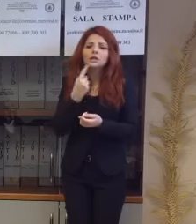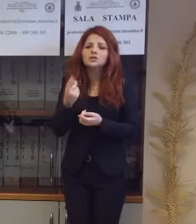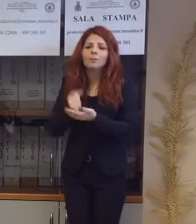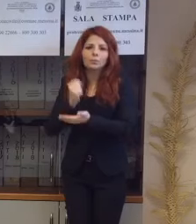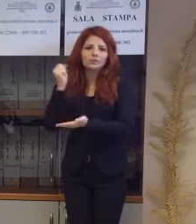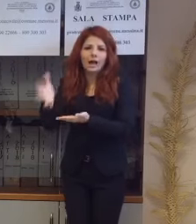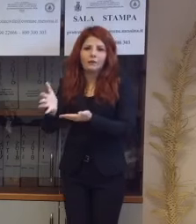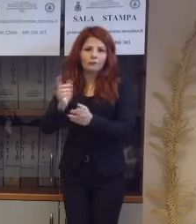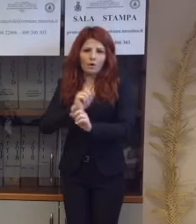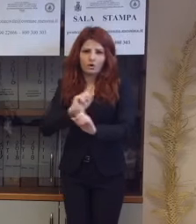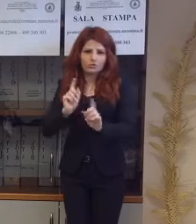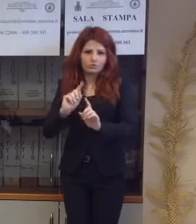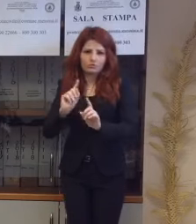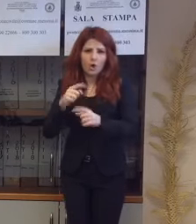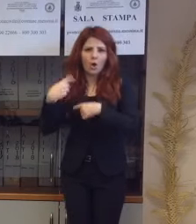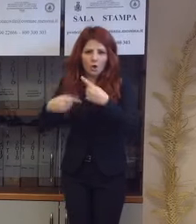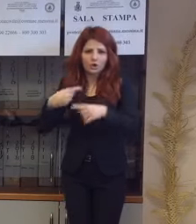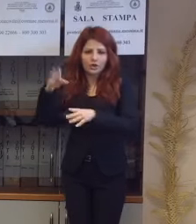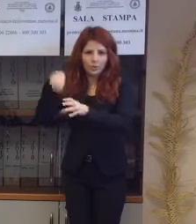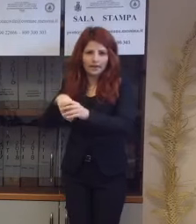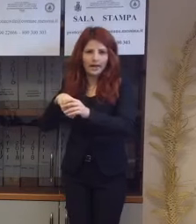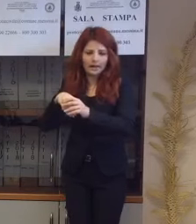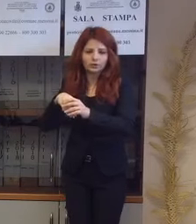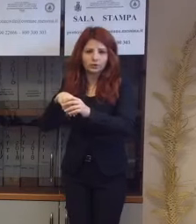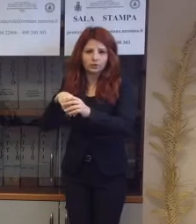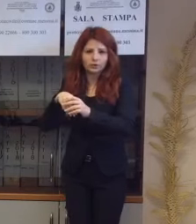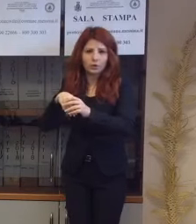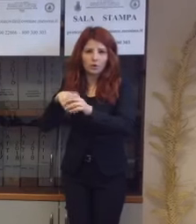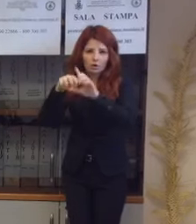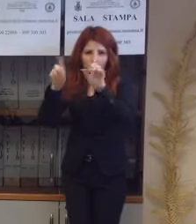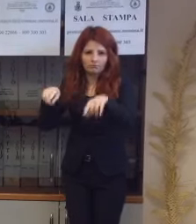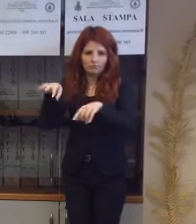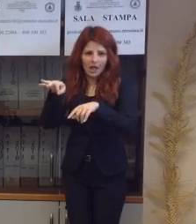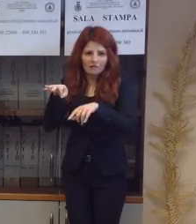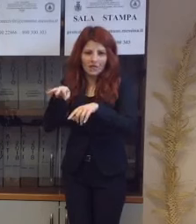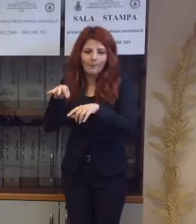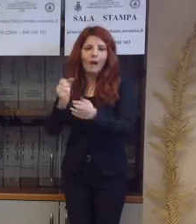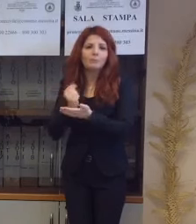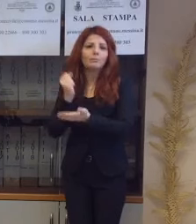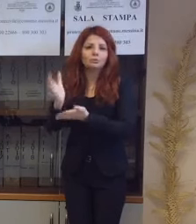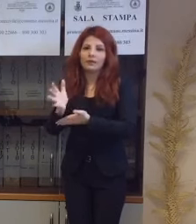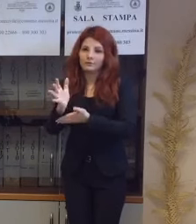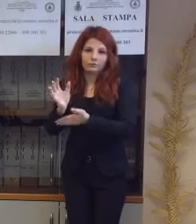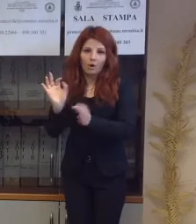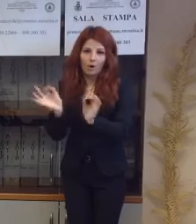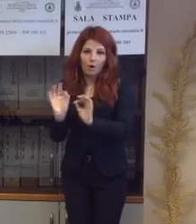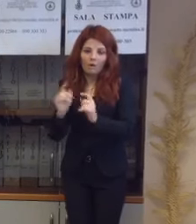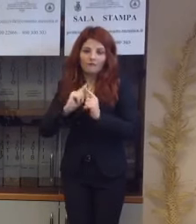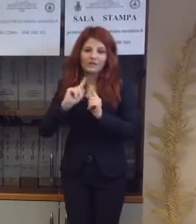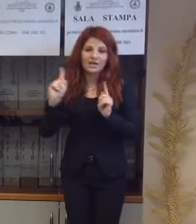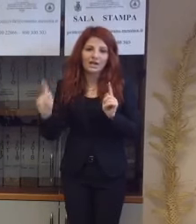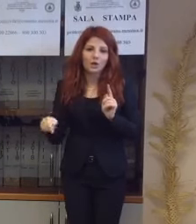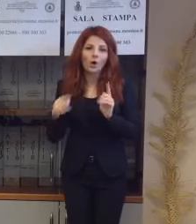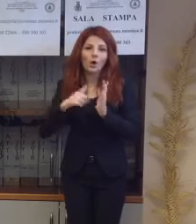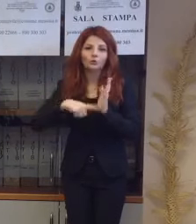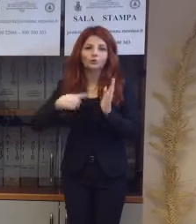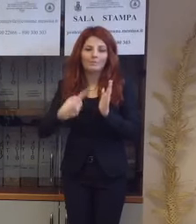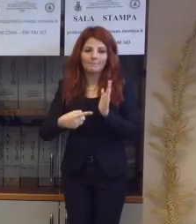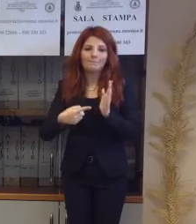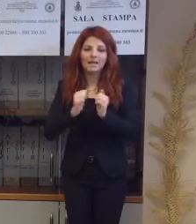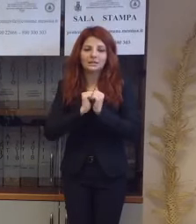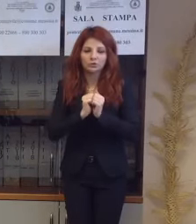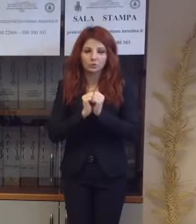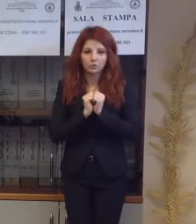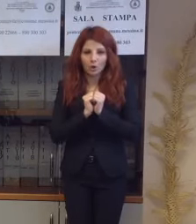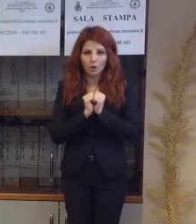fuori, mi dice, fino a giugno, salvo proroga. Beh, intanto il concetto è uno, Presidente